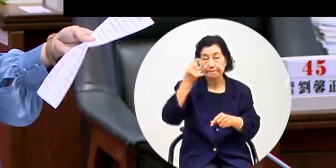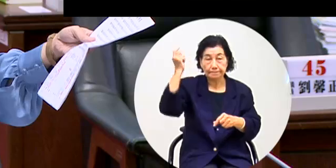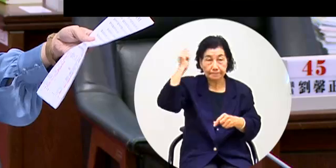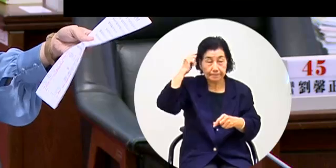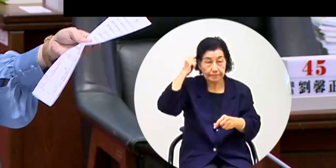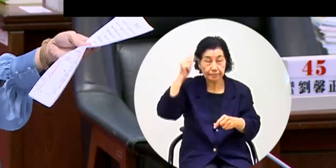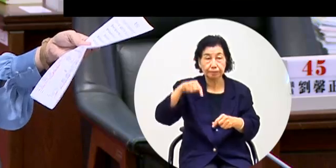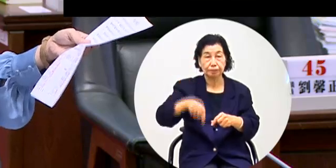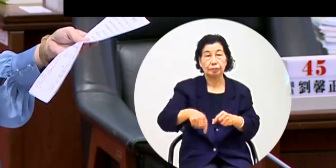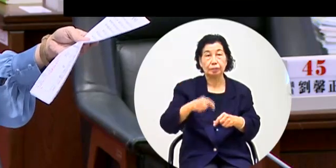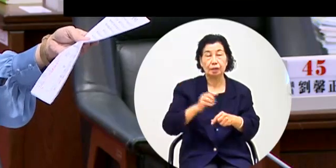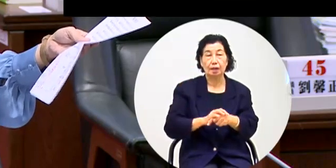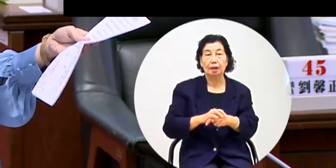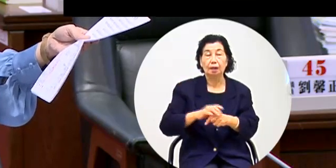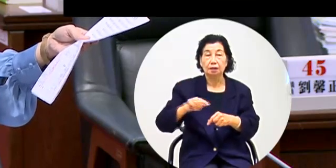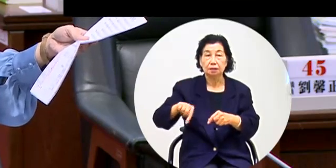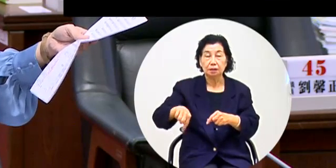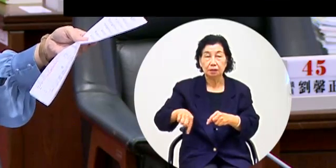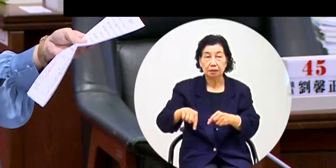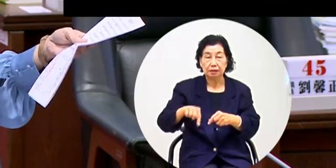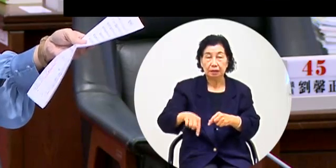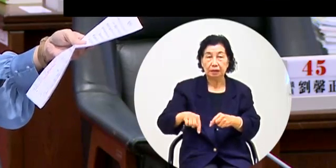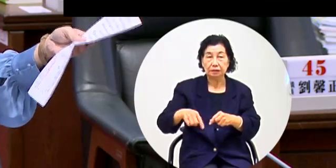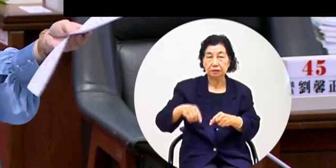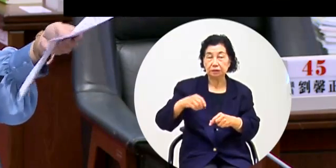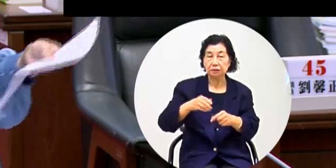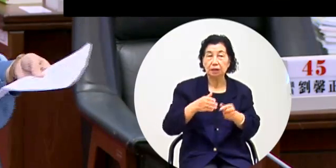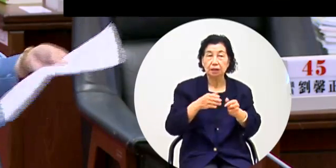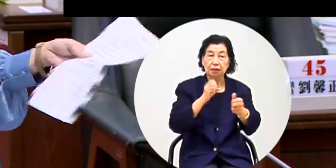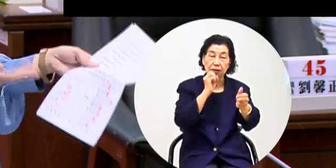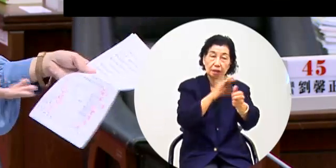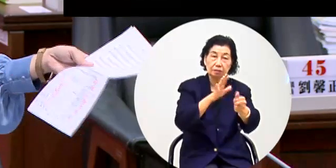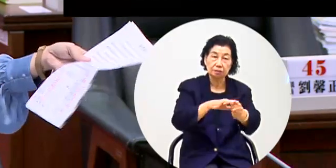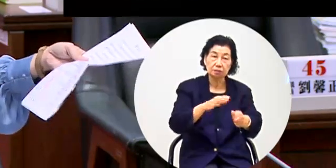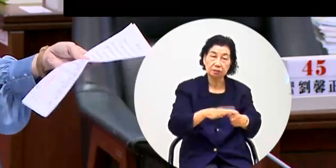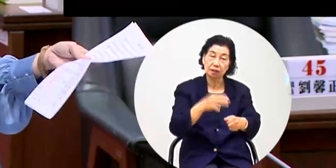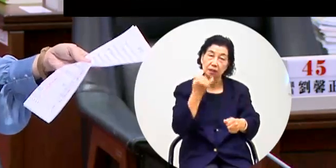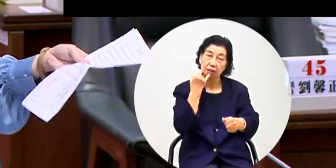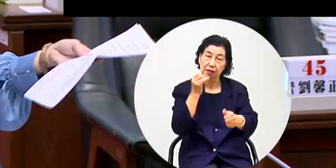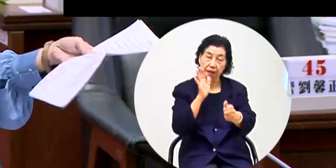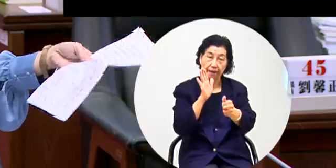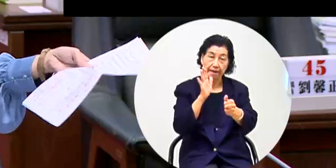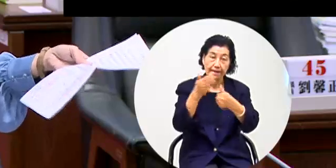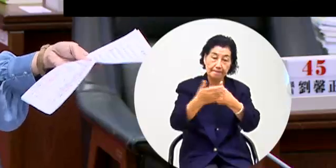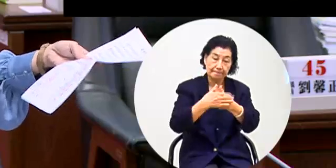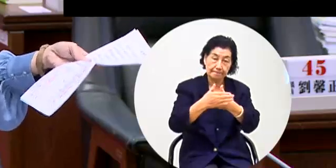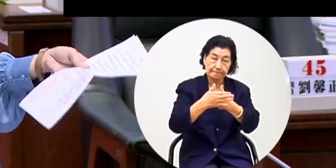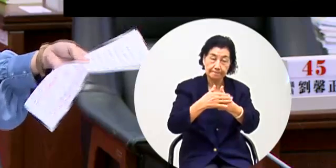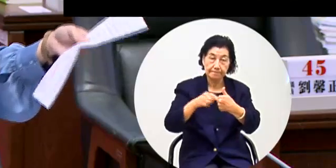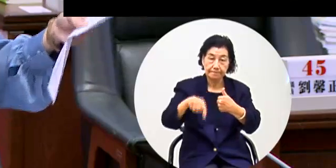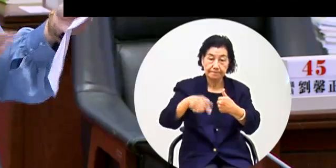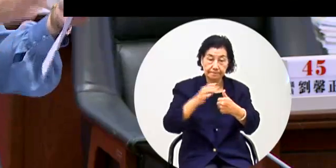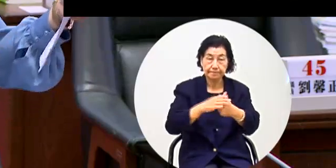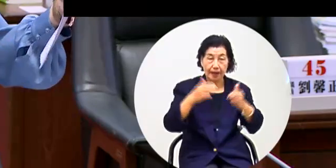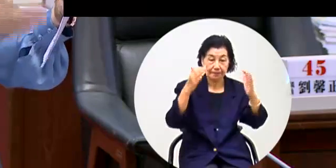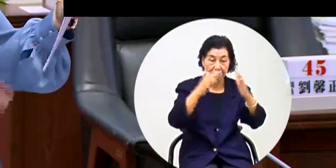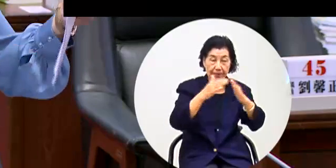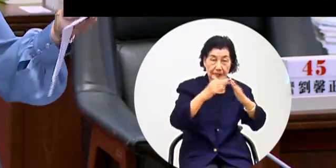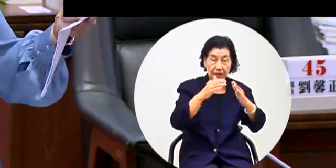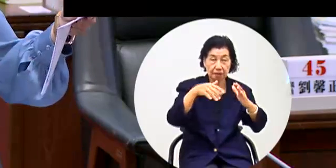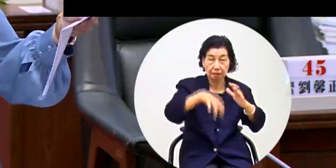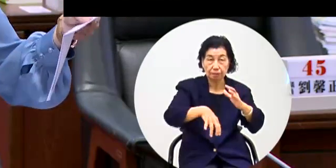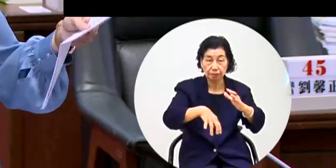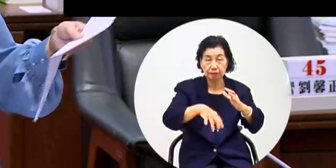村范围内，有这种事吗？”他一样是三明里，难道这些人都迁走了以后，剩下那一小块你不给他迁吗？旁边呢，我们